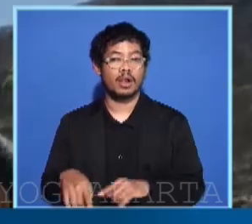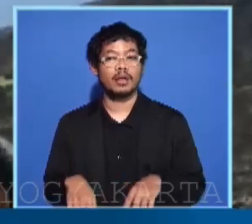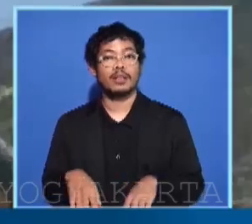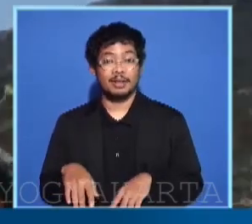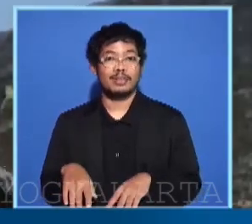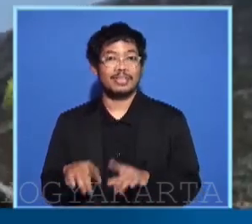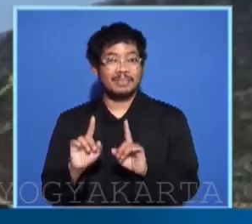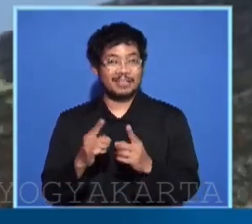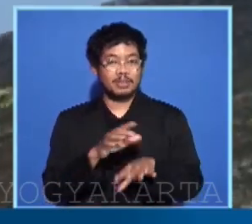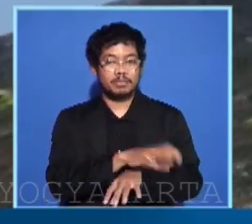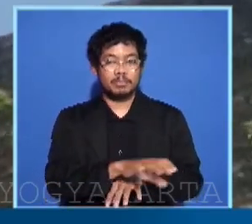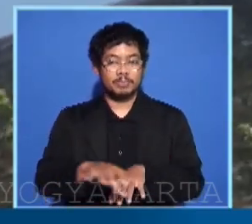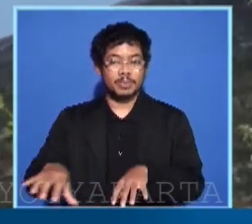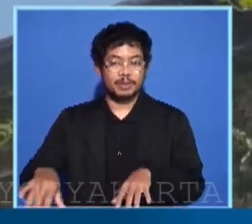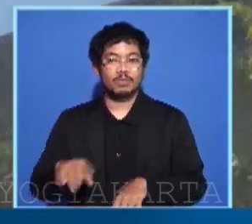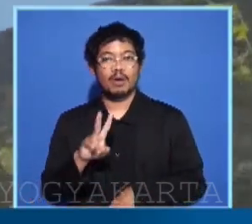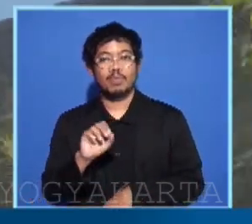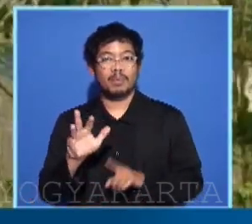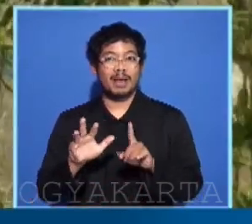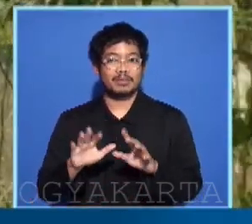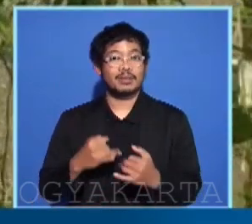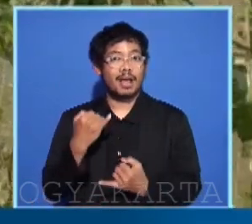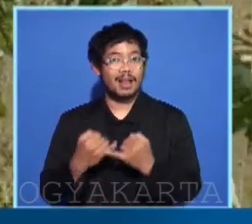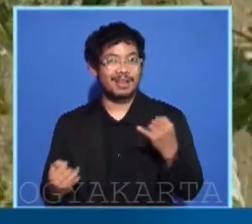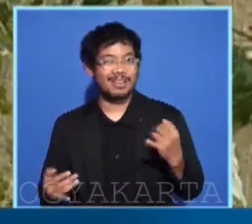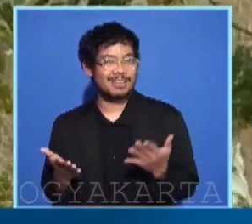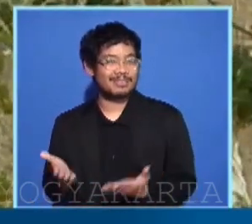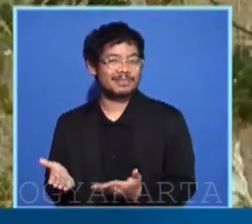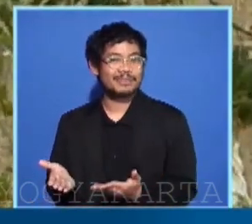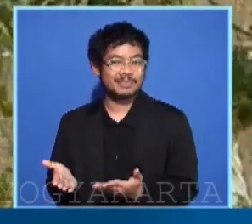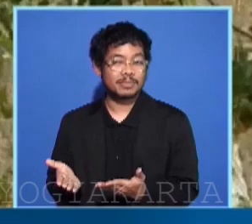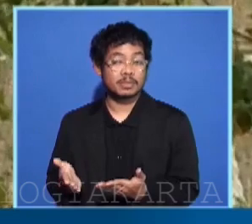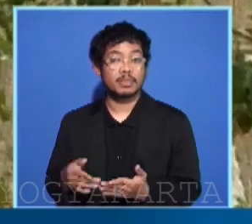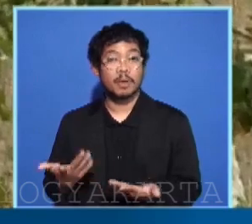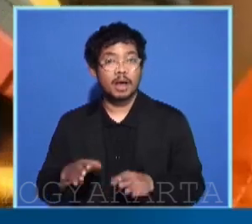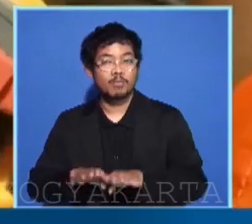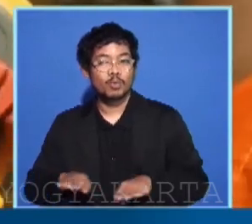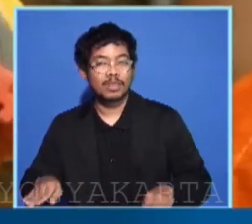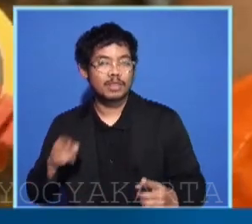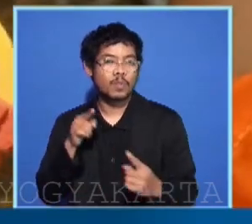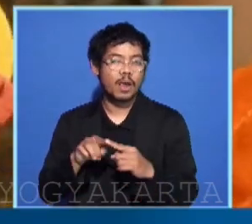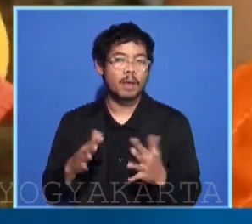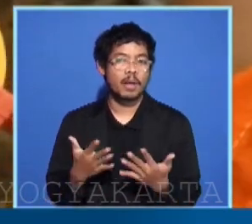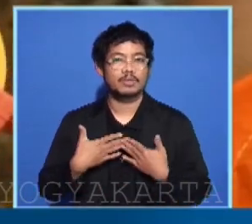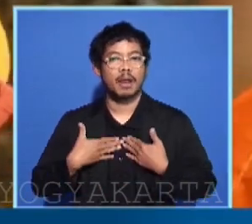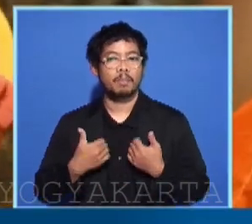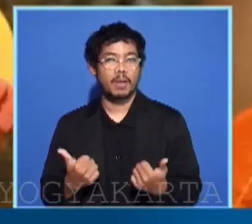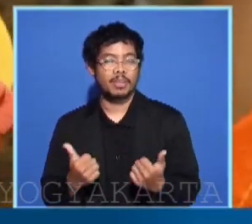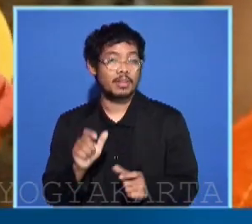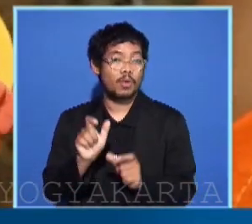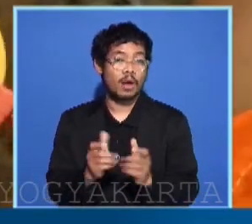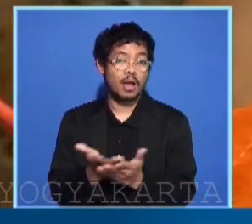tersebut merupakan hasil karya para siswa dan guru SMK Negeri 1 Pundong Bantul yang didedikasikan untuk keselamatan masyarakat